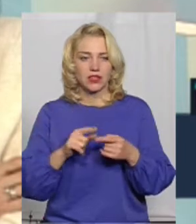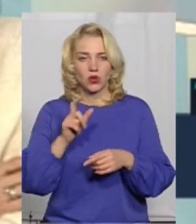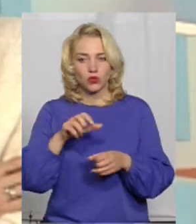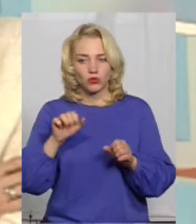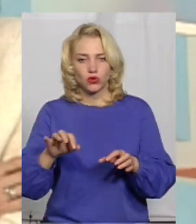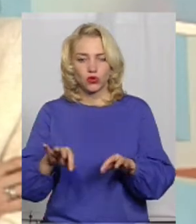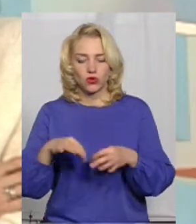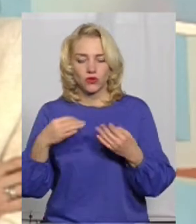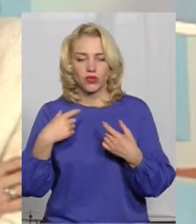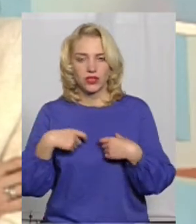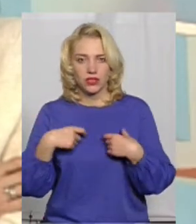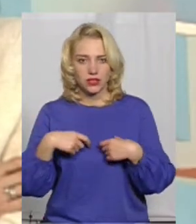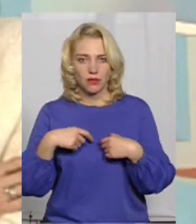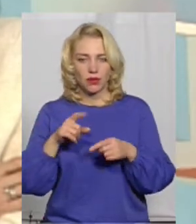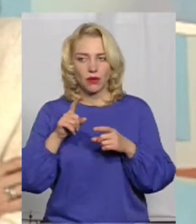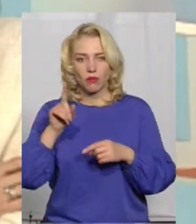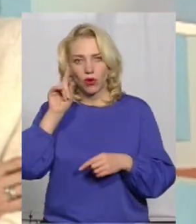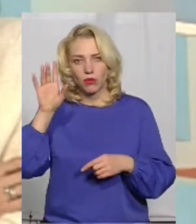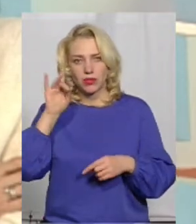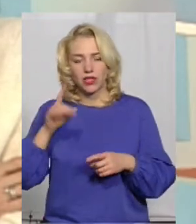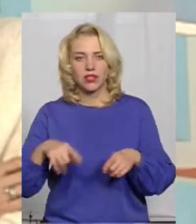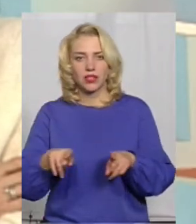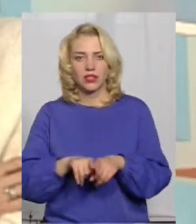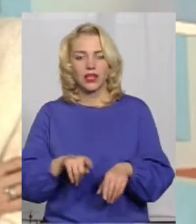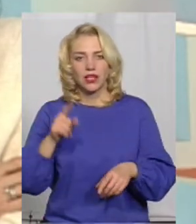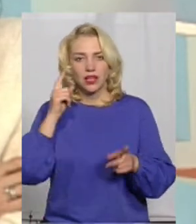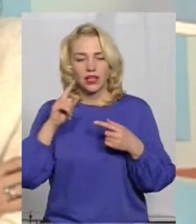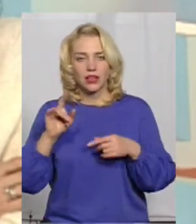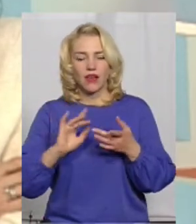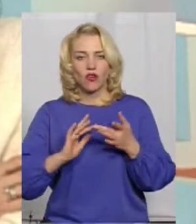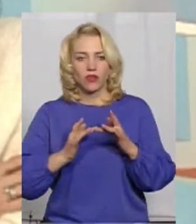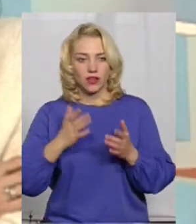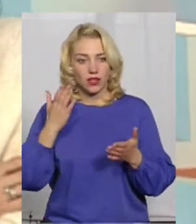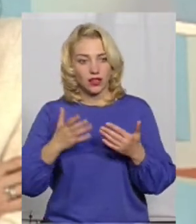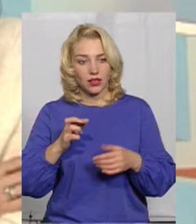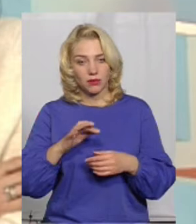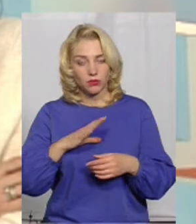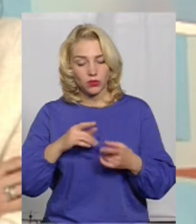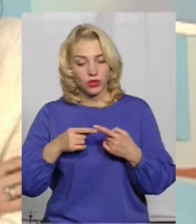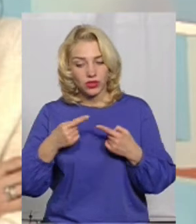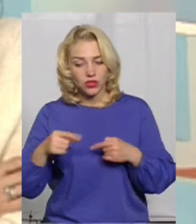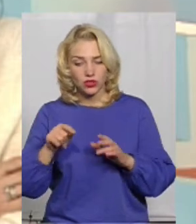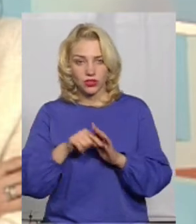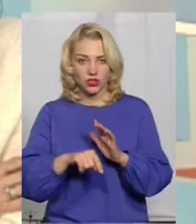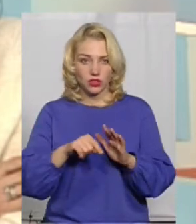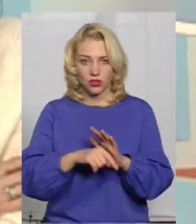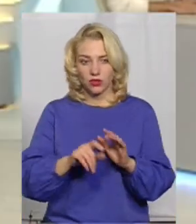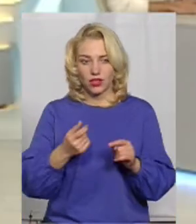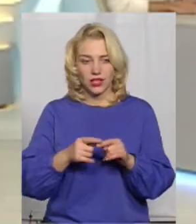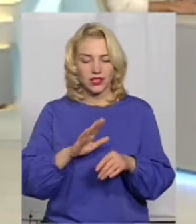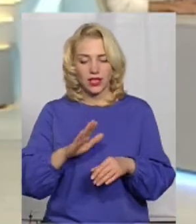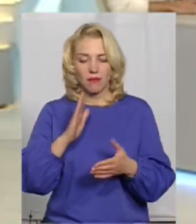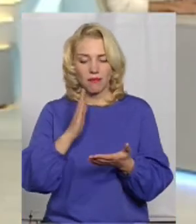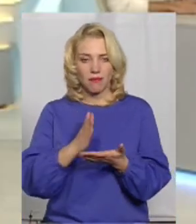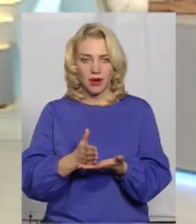можуть дозволити собі популяризувати ці ідеї в онлайн, оскільки це, якщо були якісь зовсім інші ролі, не ця прямолінійність, про